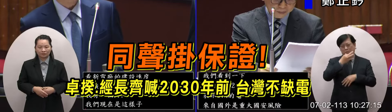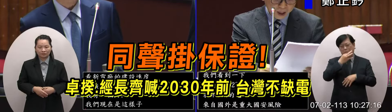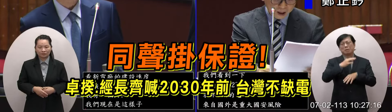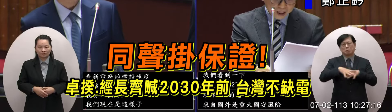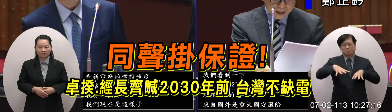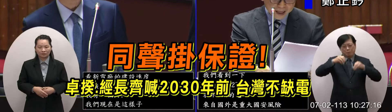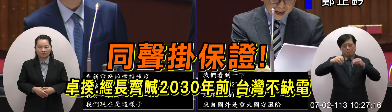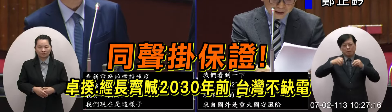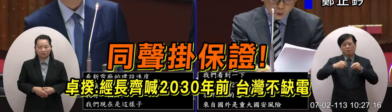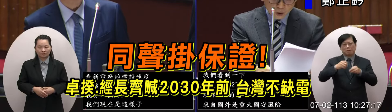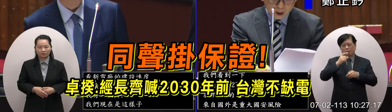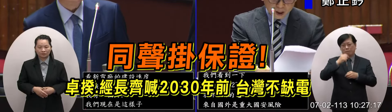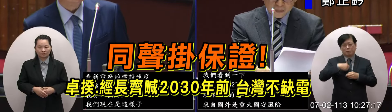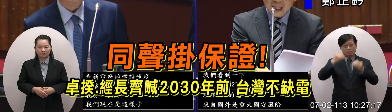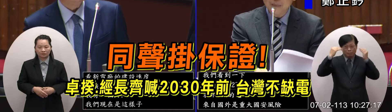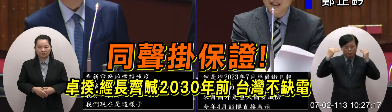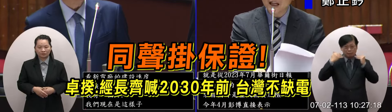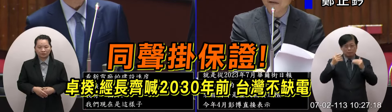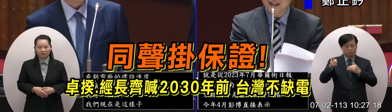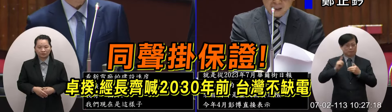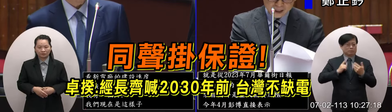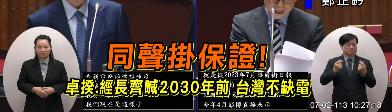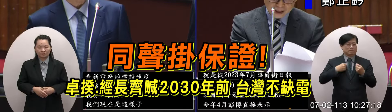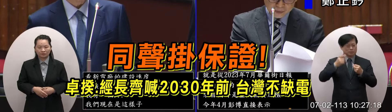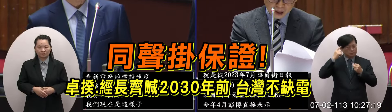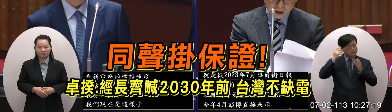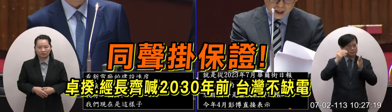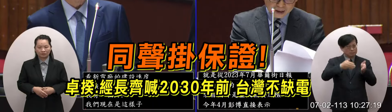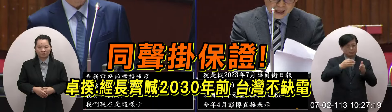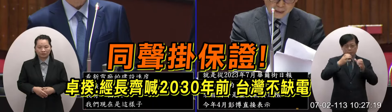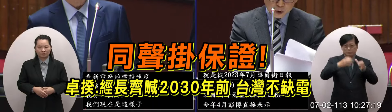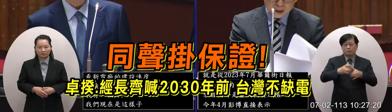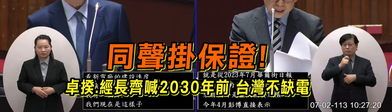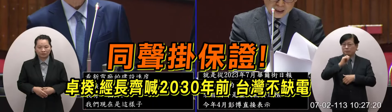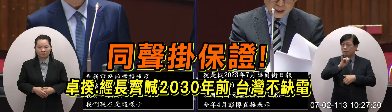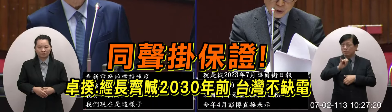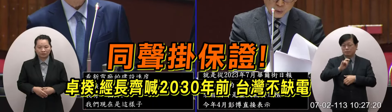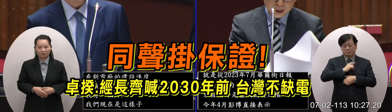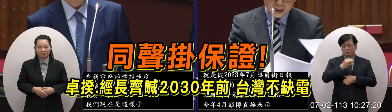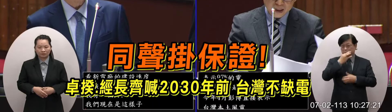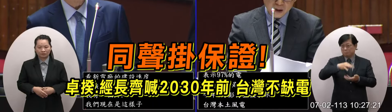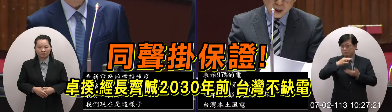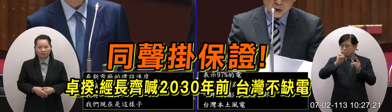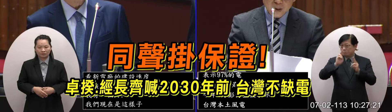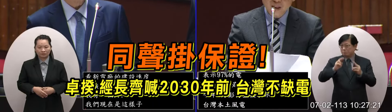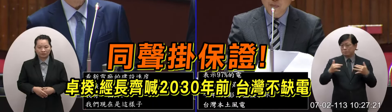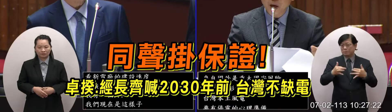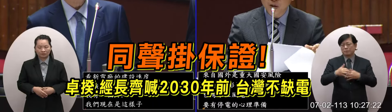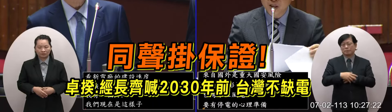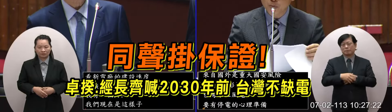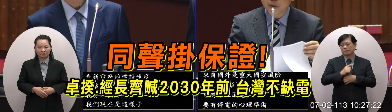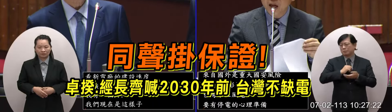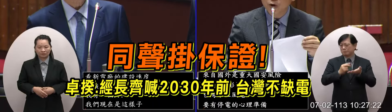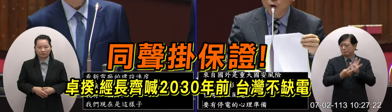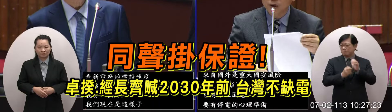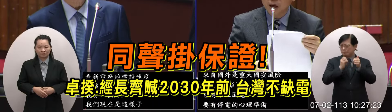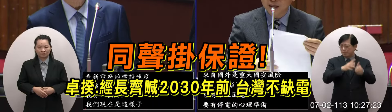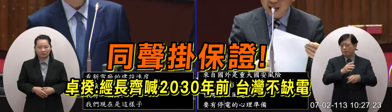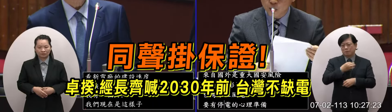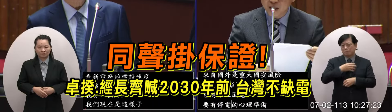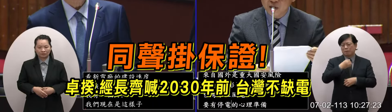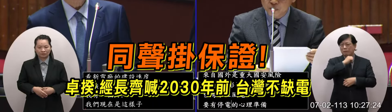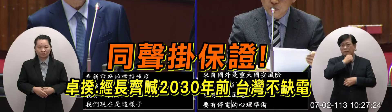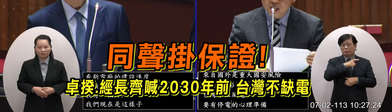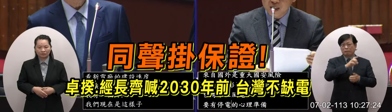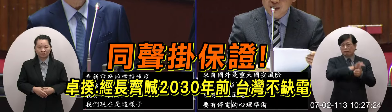理准备。哦、那韩国、哦、他们也想发展 AI、哦、那他们却担心能源问题、哦、就直接表示不要重